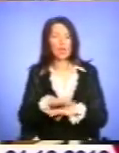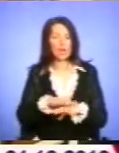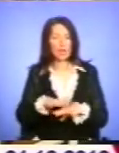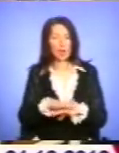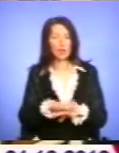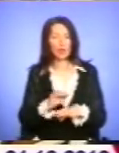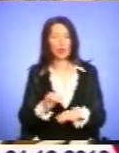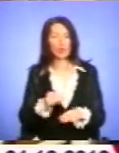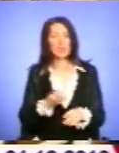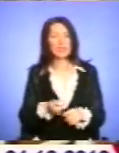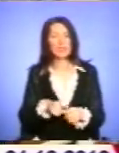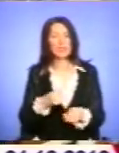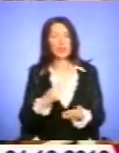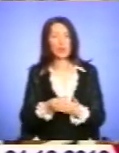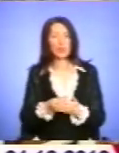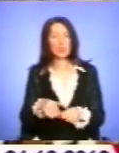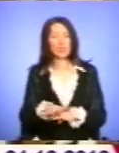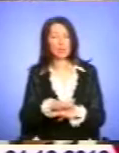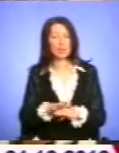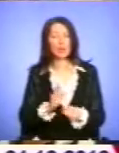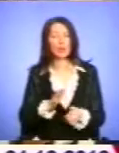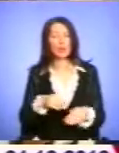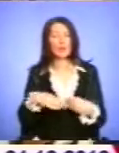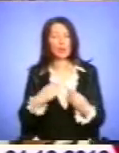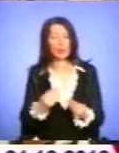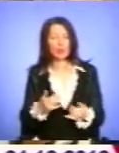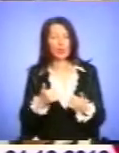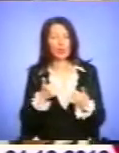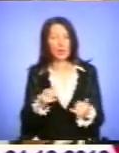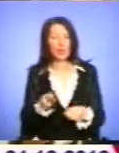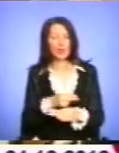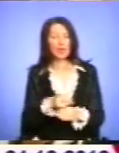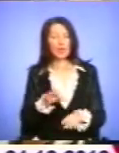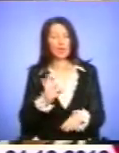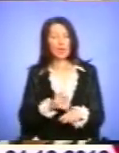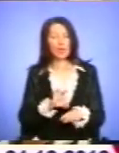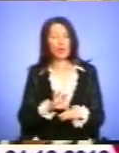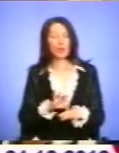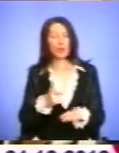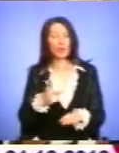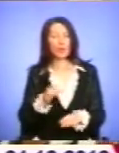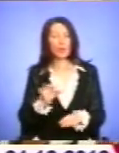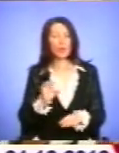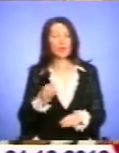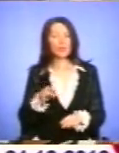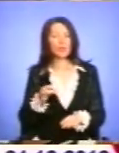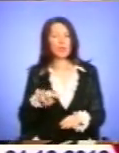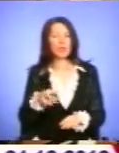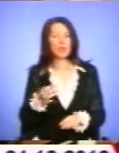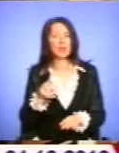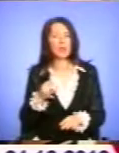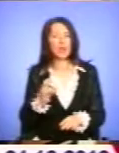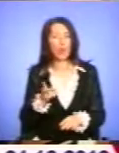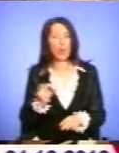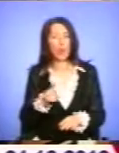І, власне, ці кошти з ярмарку підуть на лікування хворого на гострий лейкоз Андрійка Столяра. Їхні роботи